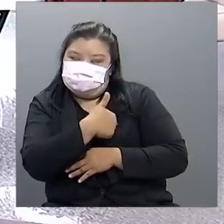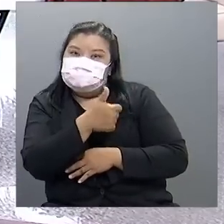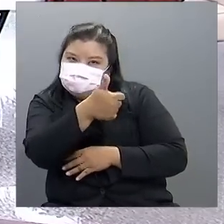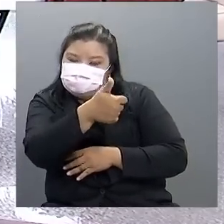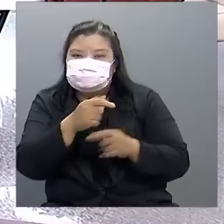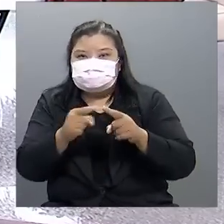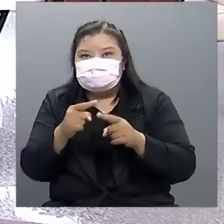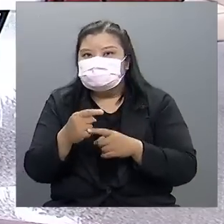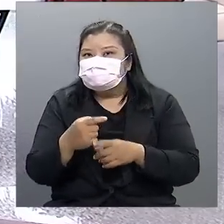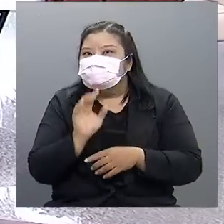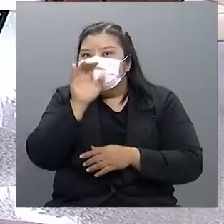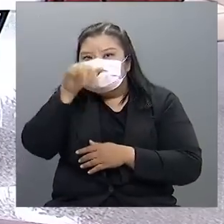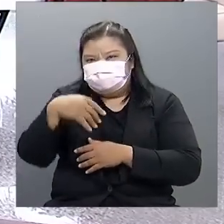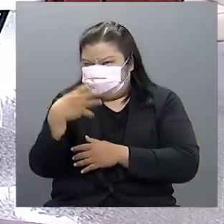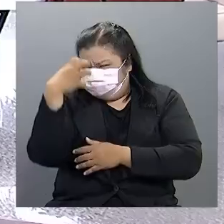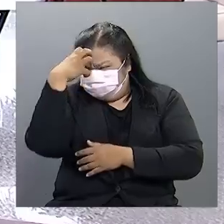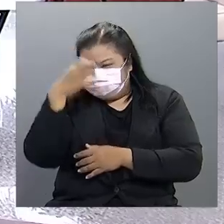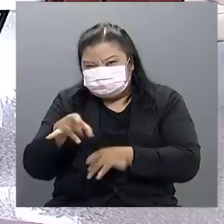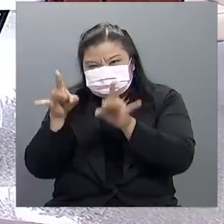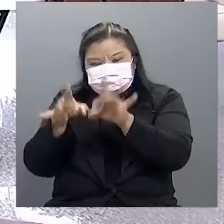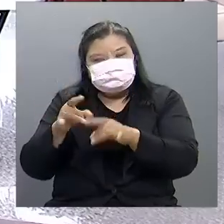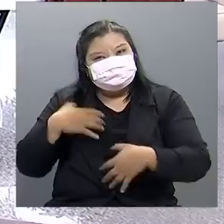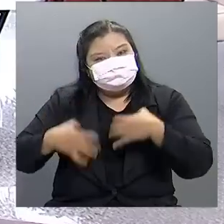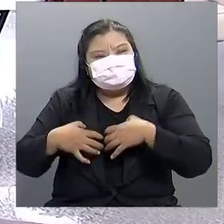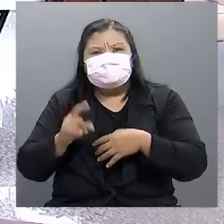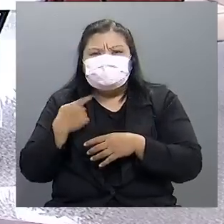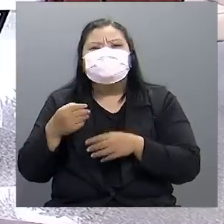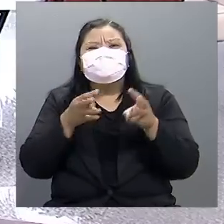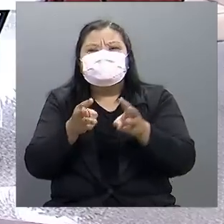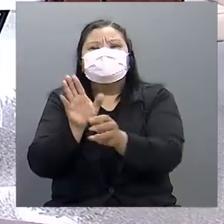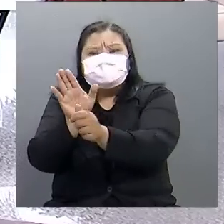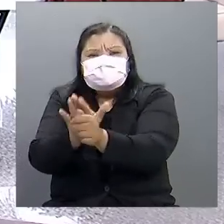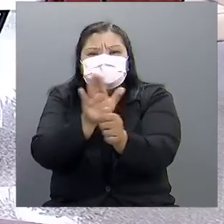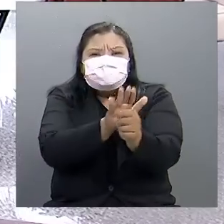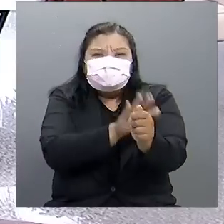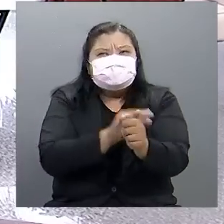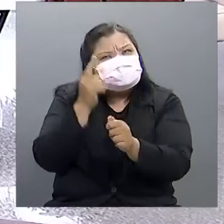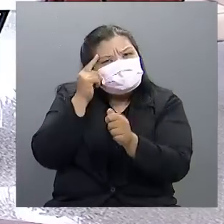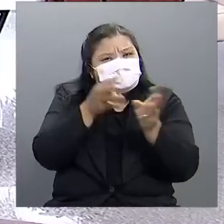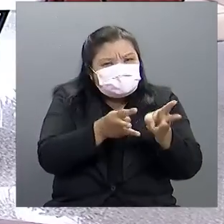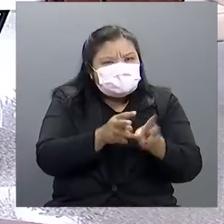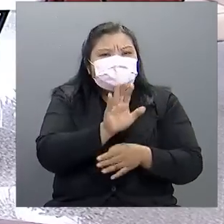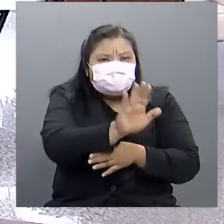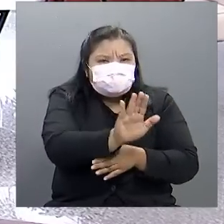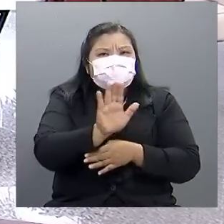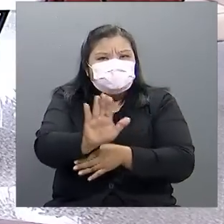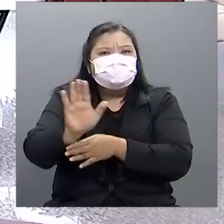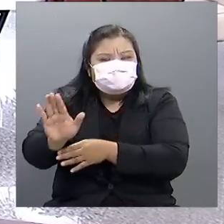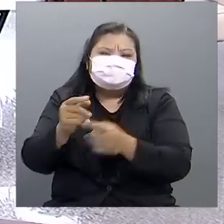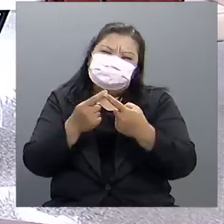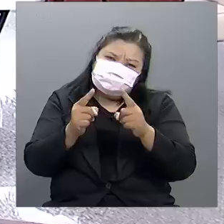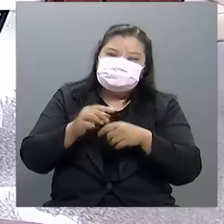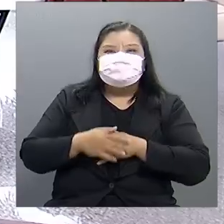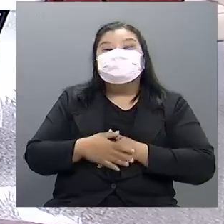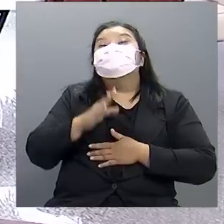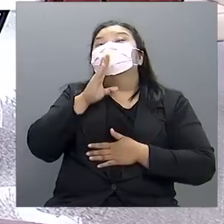ก็จะเป็จททใช้อวิธีหนึ่งมตองมีสิละปะในการ Technologyจร ถ้าไม่ไวจร ๆ หมความว่าถ้าเกิด